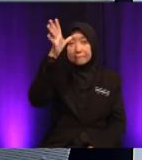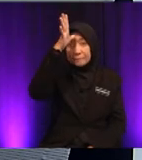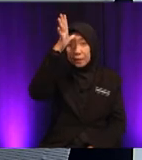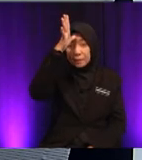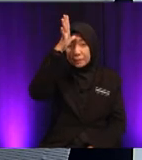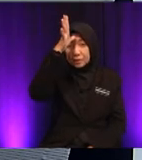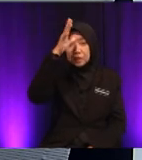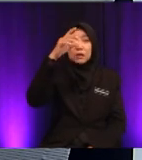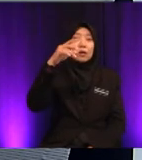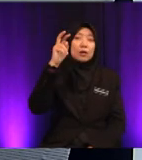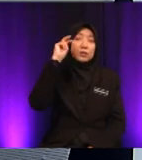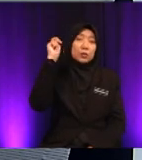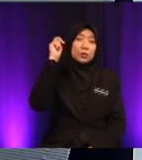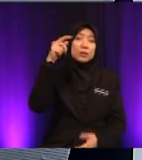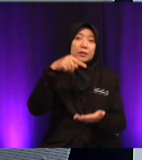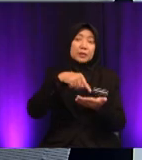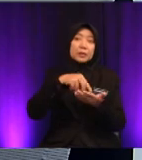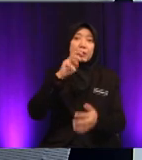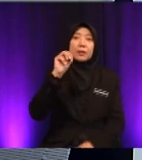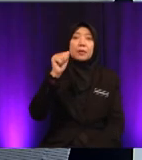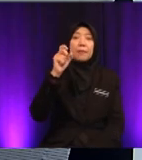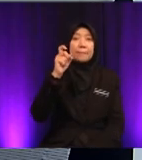teori kuantum lah yaitu